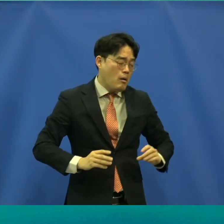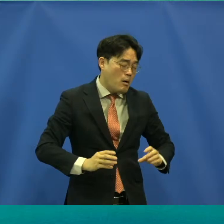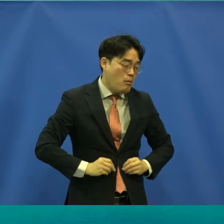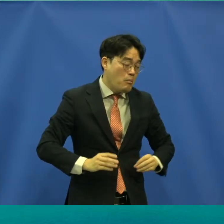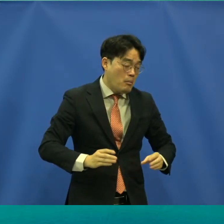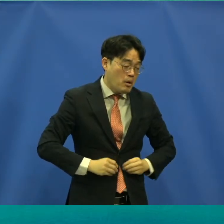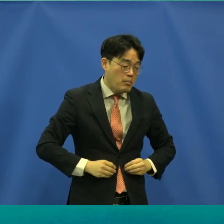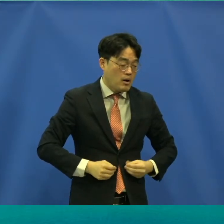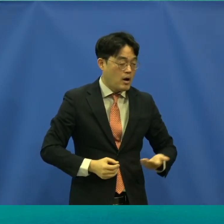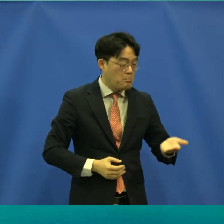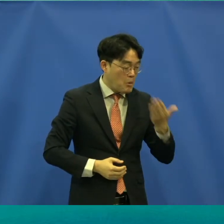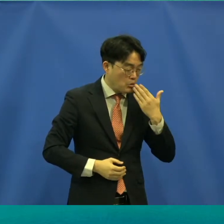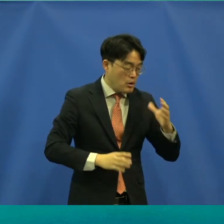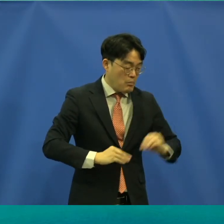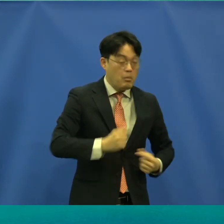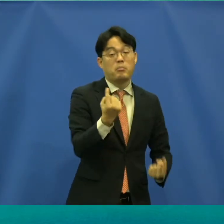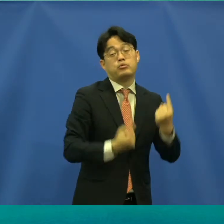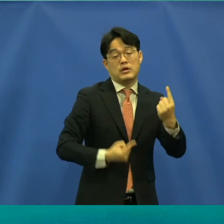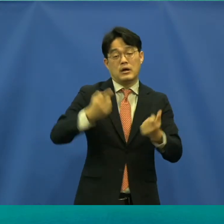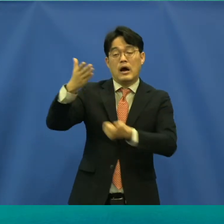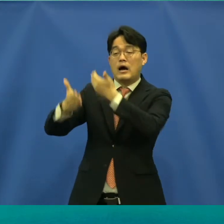이스라엘의 암흑기는 언제였습니까?